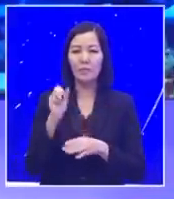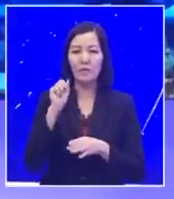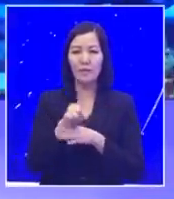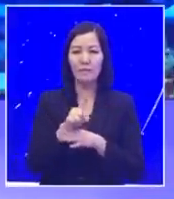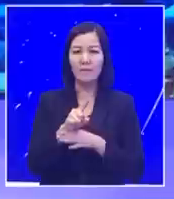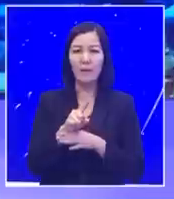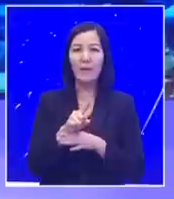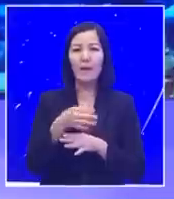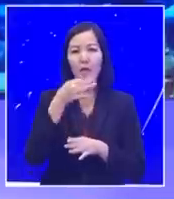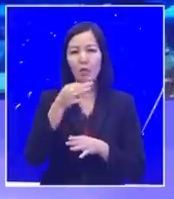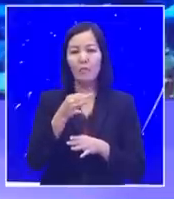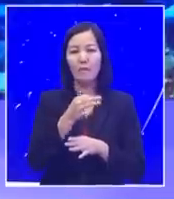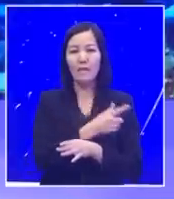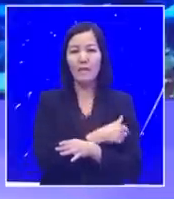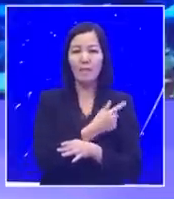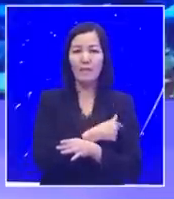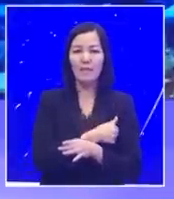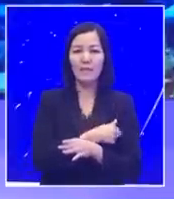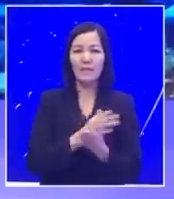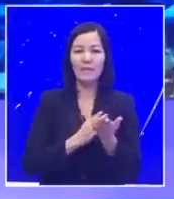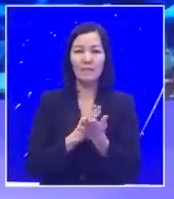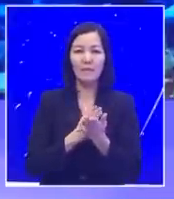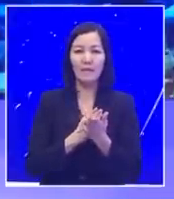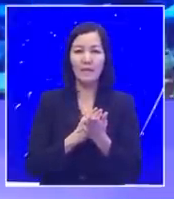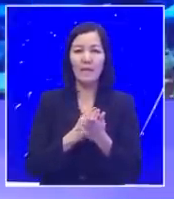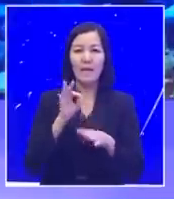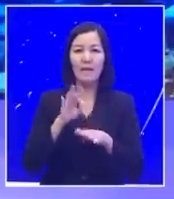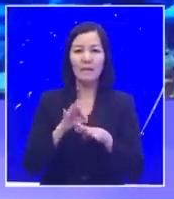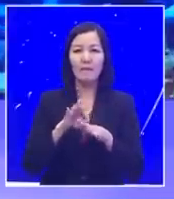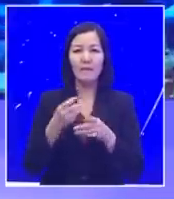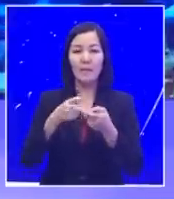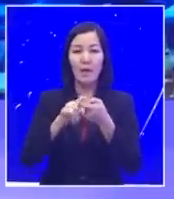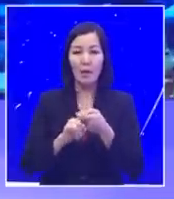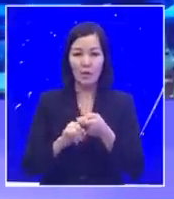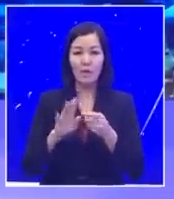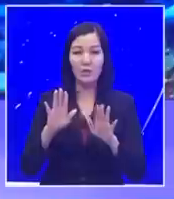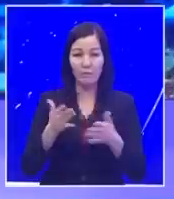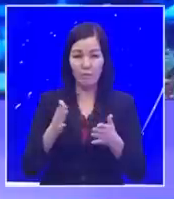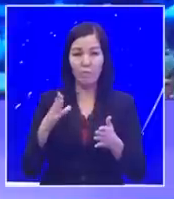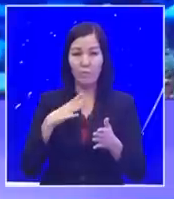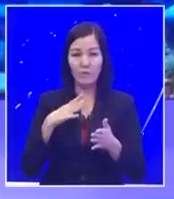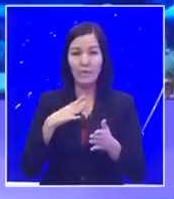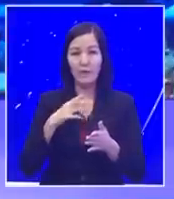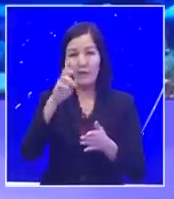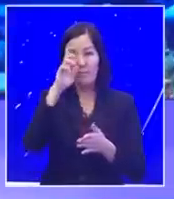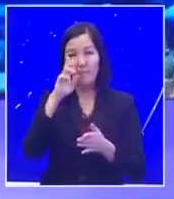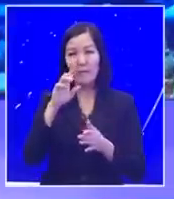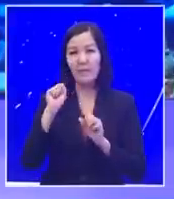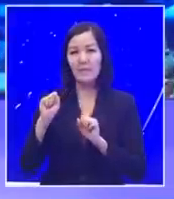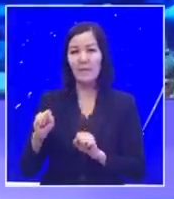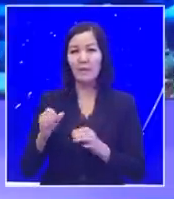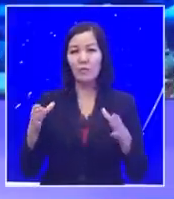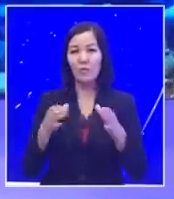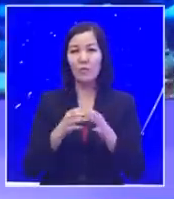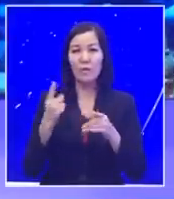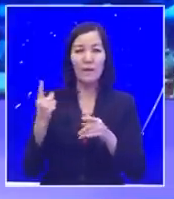ету тапсырды. Осы ретте жауаптылар, егер медициналық қызметкер коронавирустық инфекциясымен ауырған жағдайда мемлекеттік әлеуметтік сақтандыру